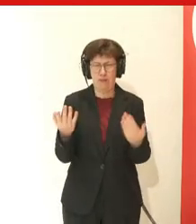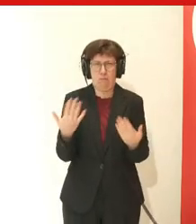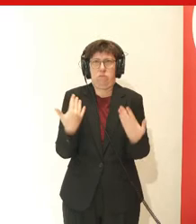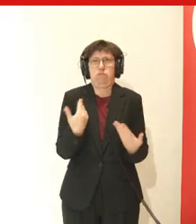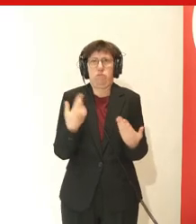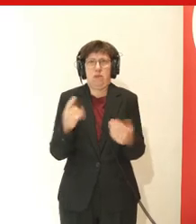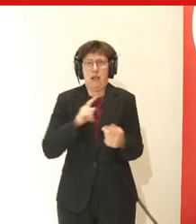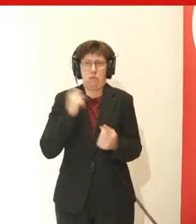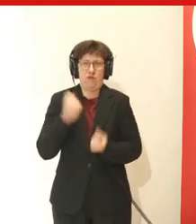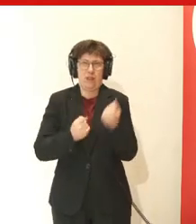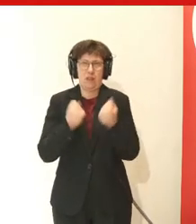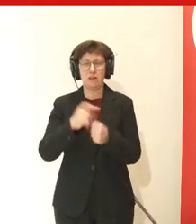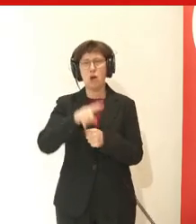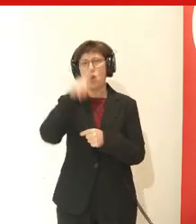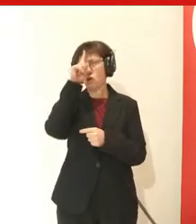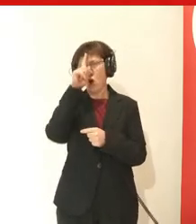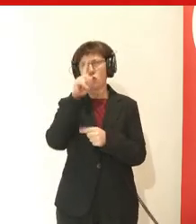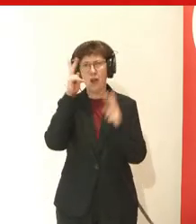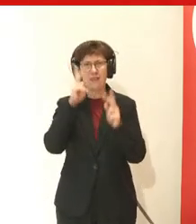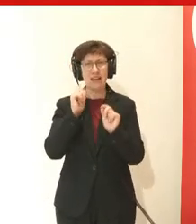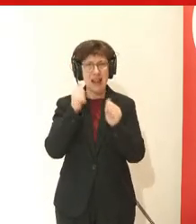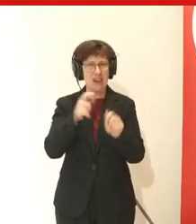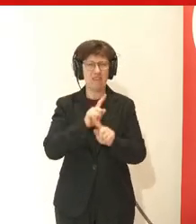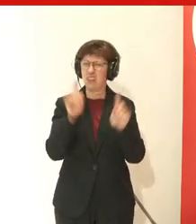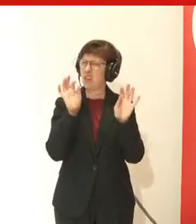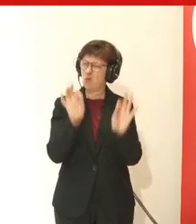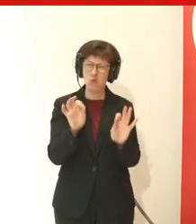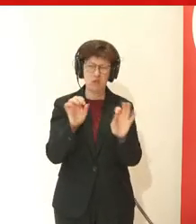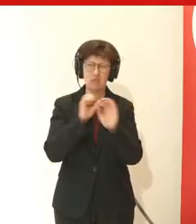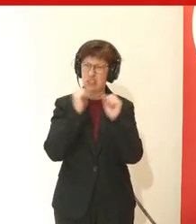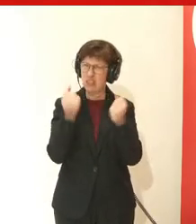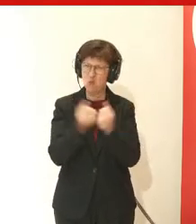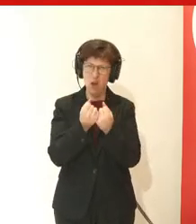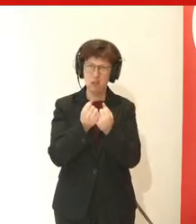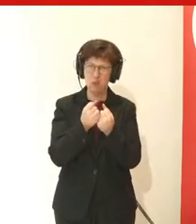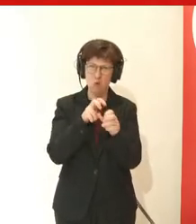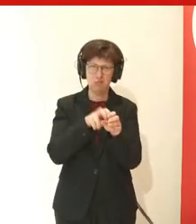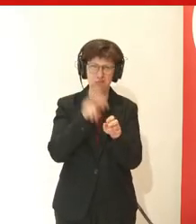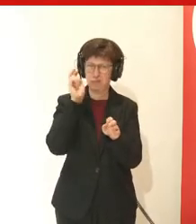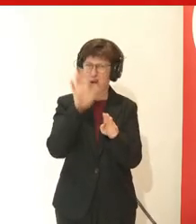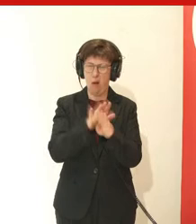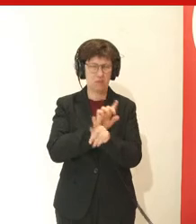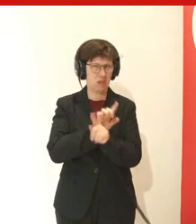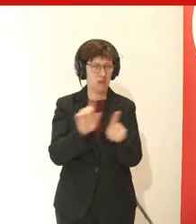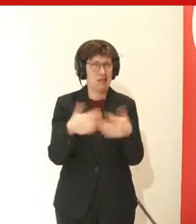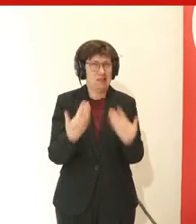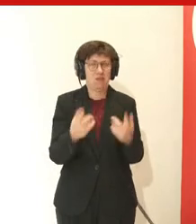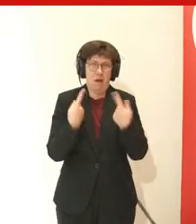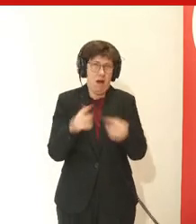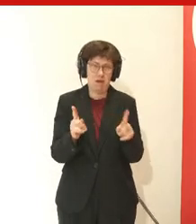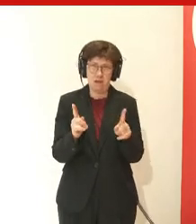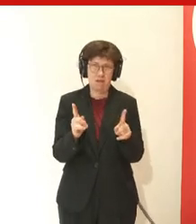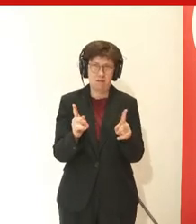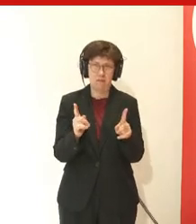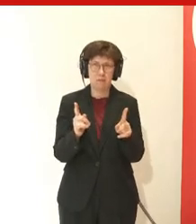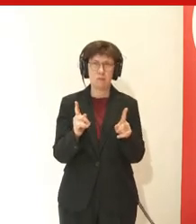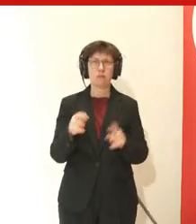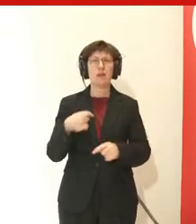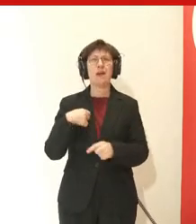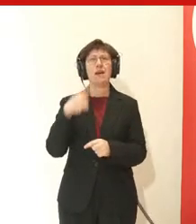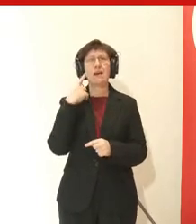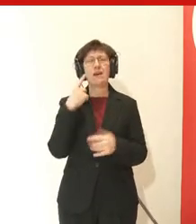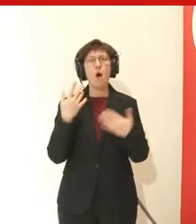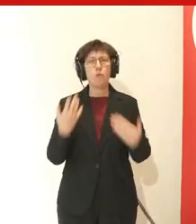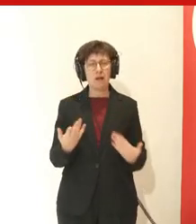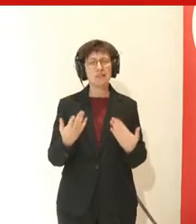da hat deutschland nicht wirklich geholfen aus dieser lage rauszukommen das ist diesmal anders und ich glaube